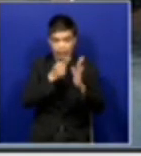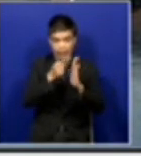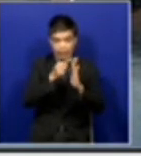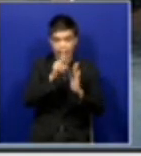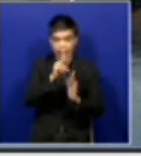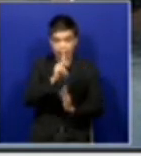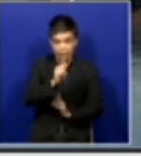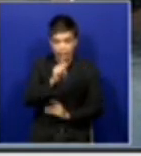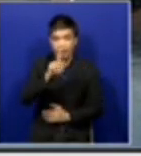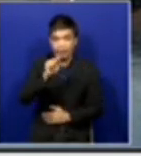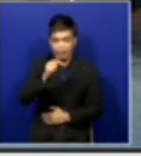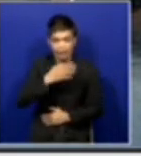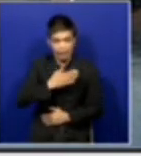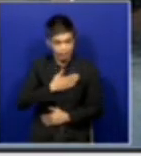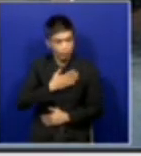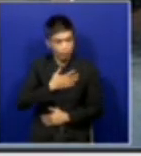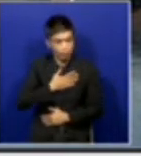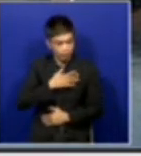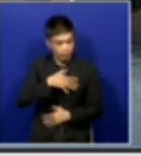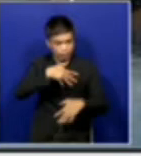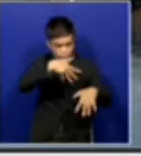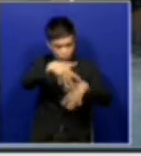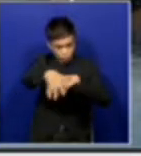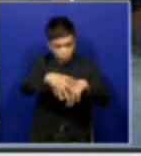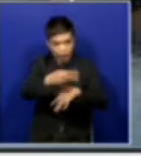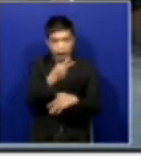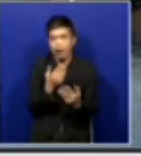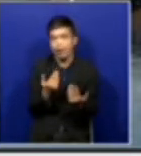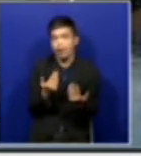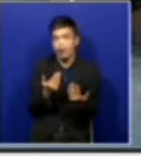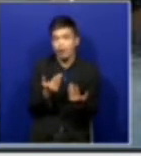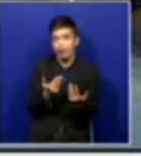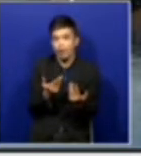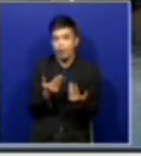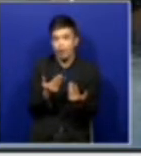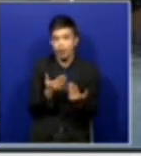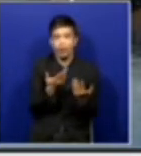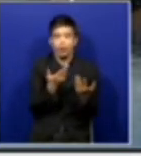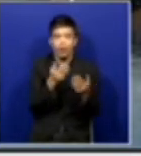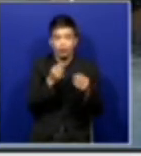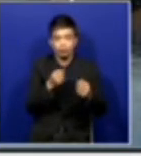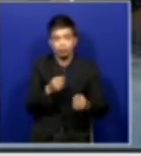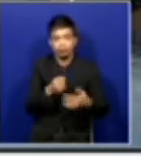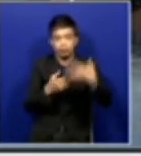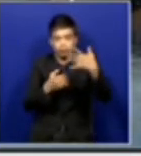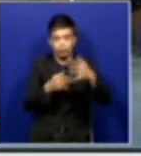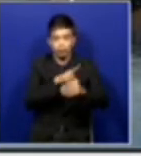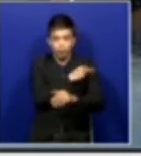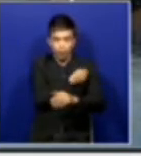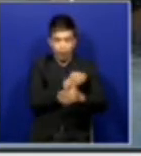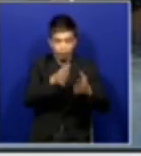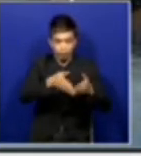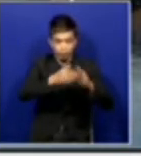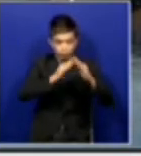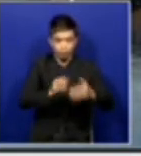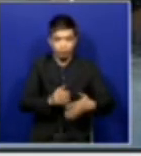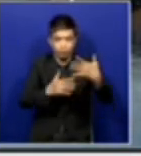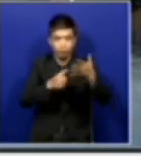ชาวบ้านแออัดได้รอมาตั้งนานกว่าจะได้ตึก5 ชั้นเพื่อจะแก้ปัญหาความแ